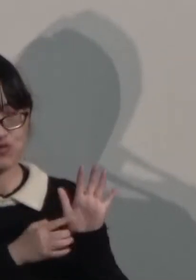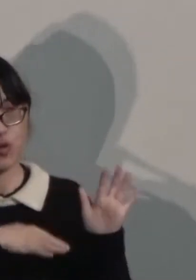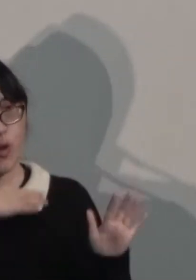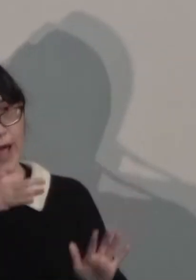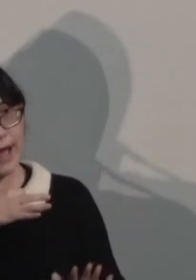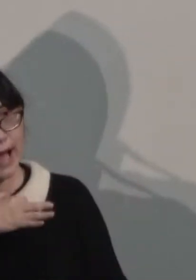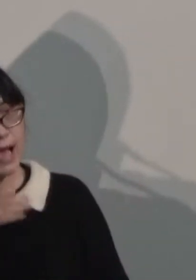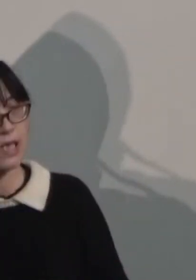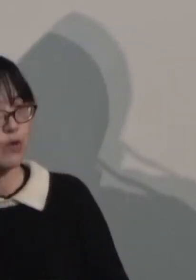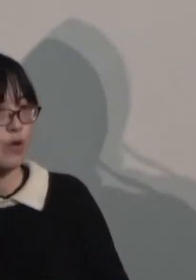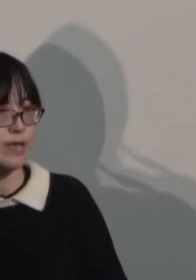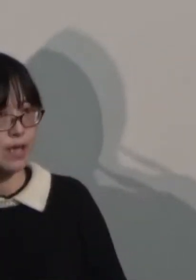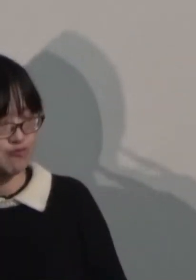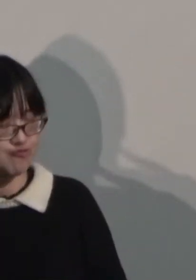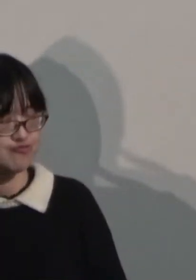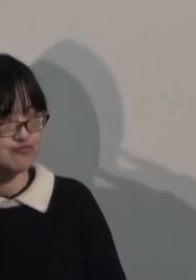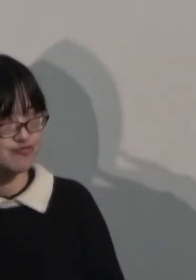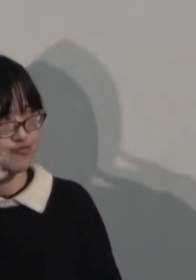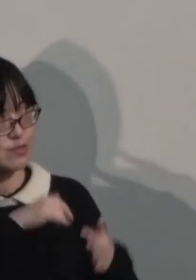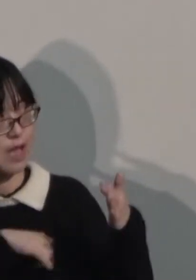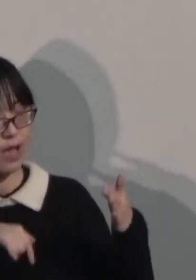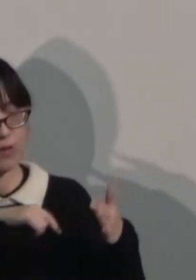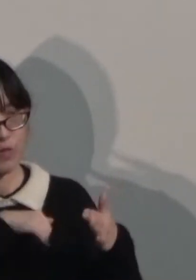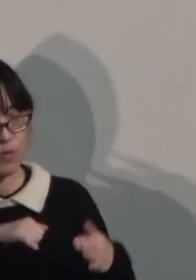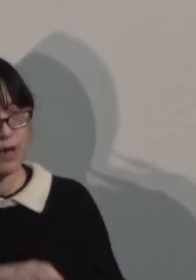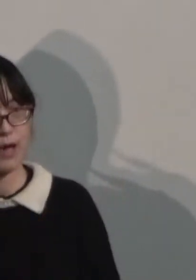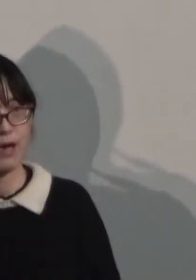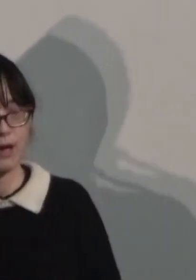聞こえてくるようです。